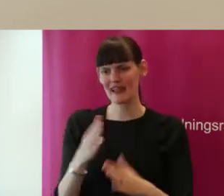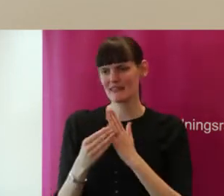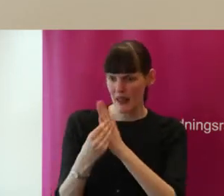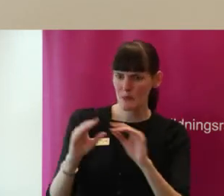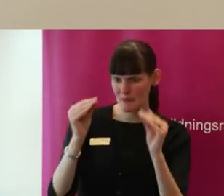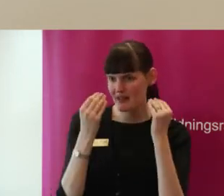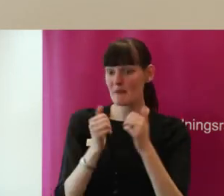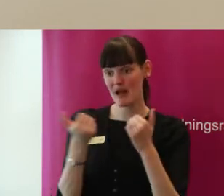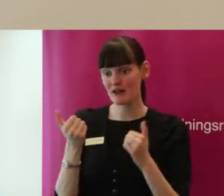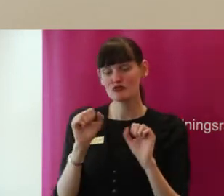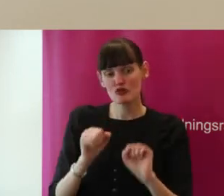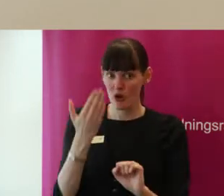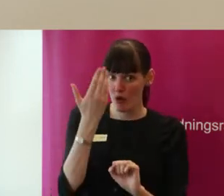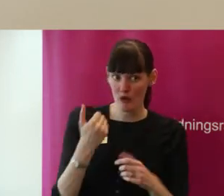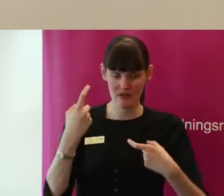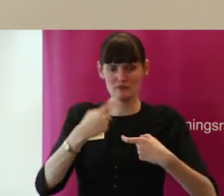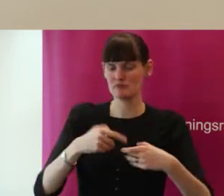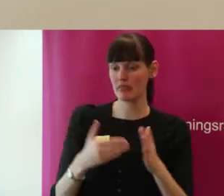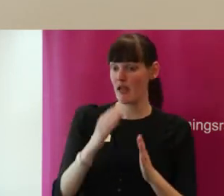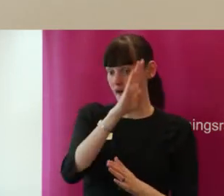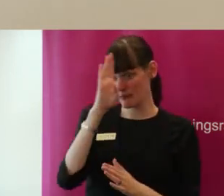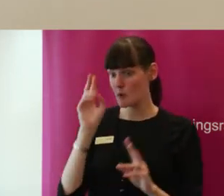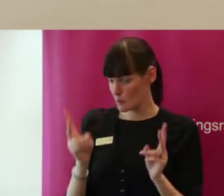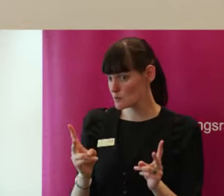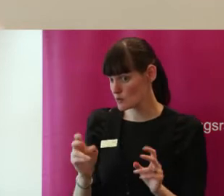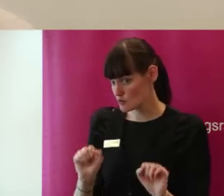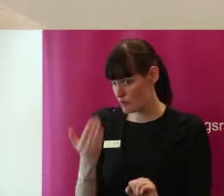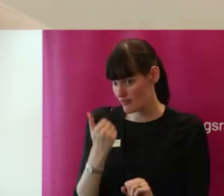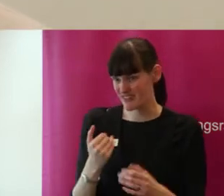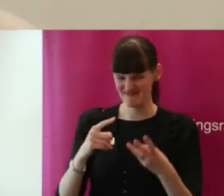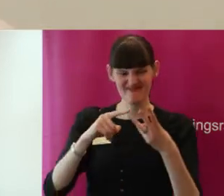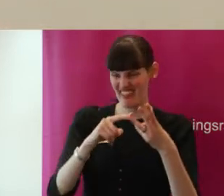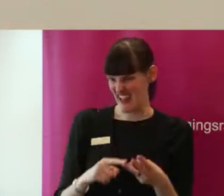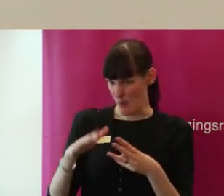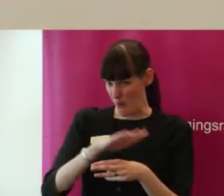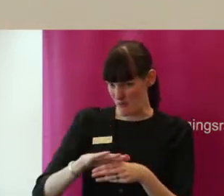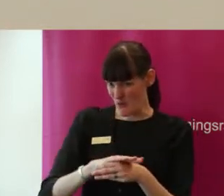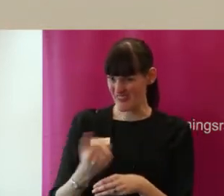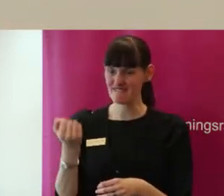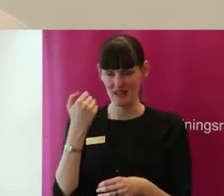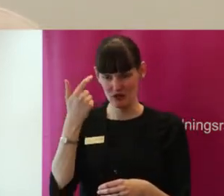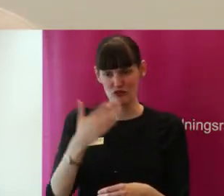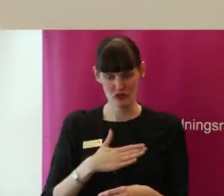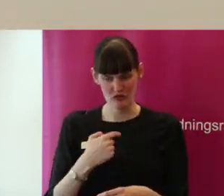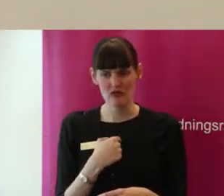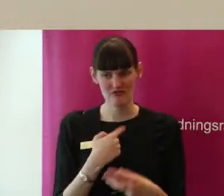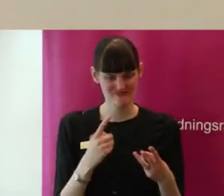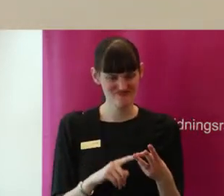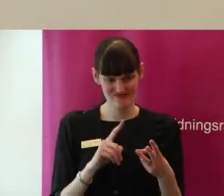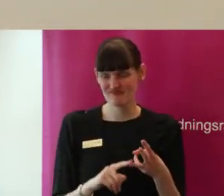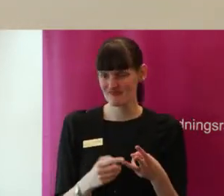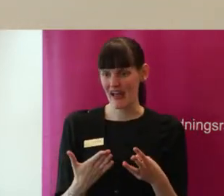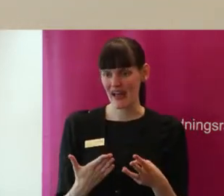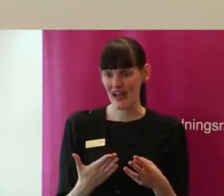skulle kunna kopplas djupare mot en akademi också. Och det tredje området, kanske är det viktiga området, det är att man